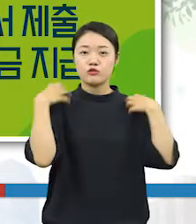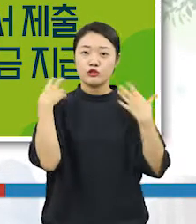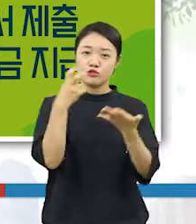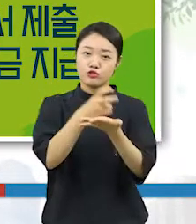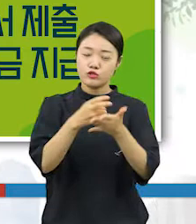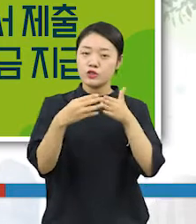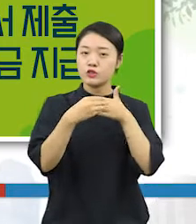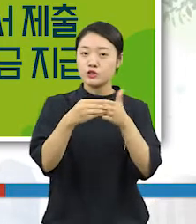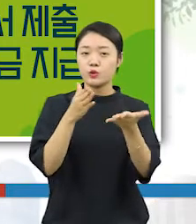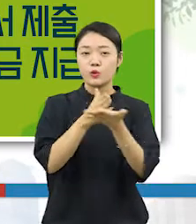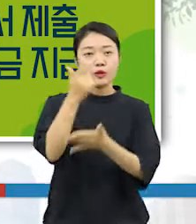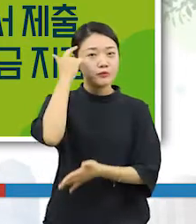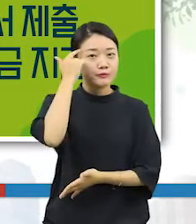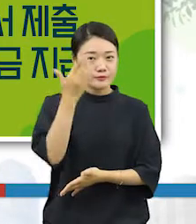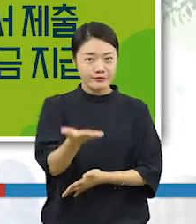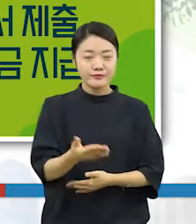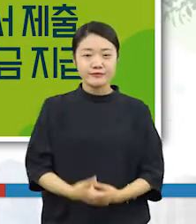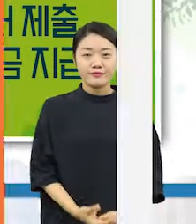바랍니다.